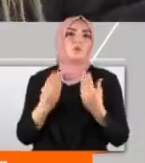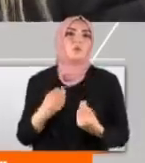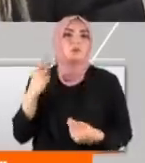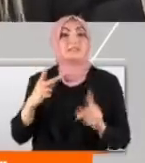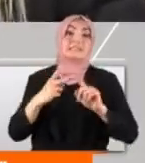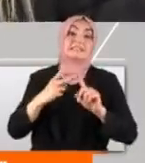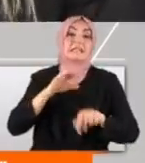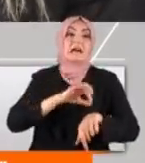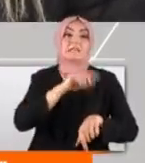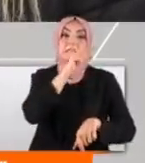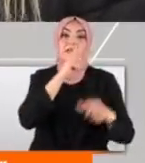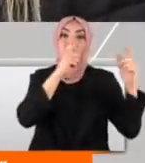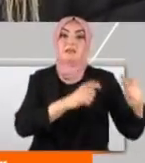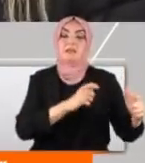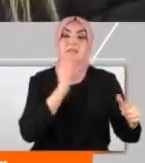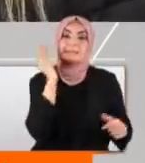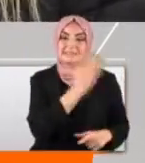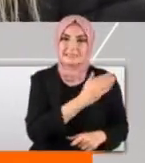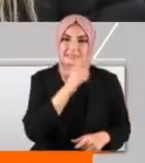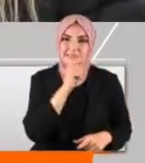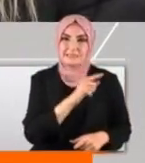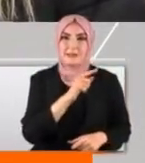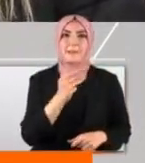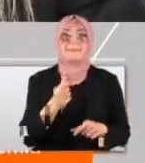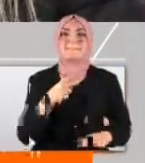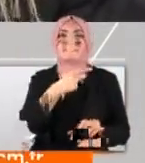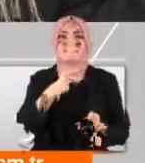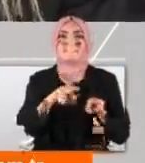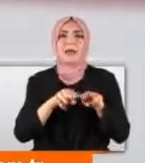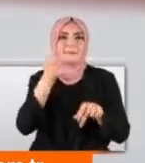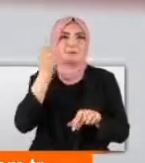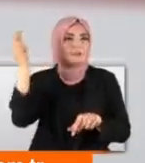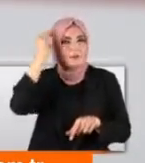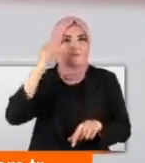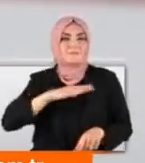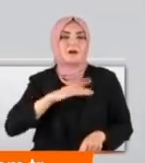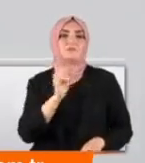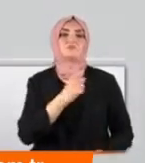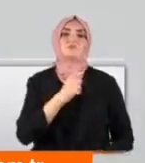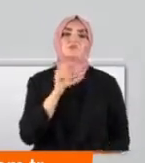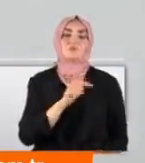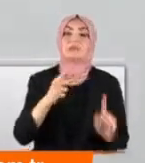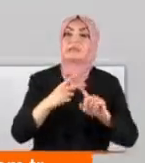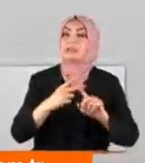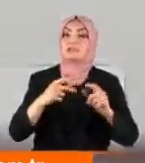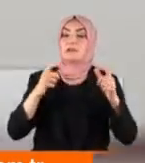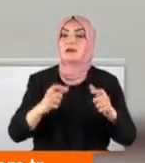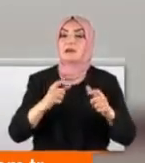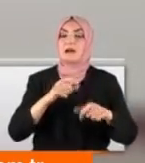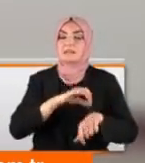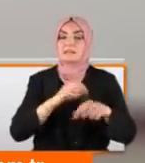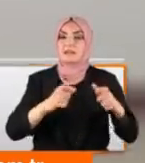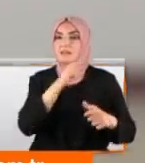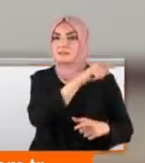Tomografiyi en azından incelemesi gereken yerde bakmadan müdahale etti. İkinci hastanede Mert'in başında bir kurşun